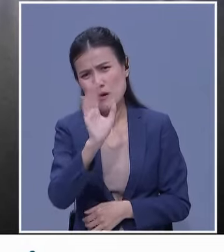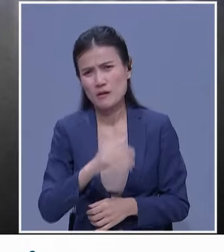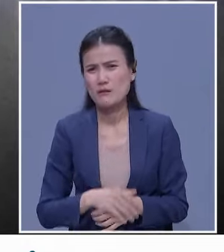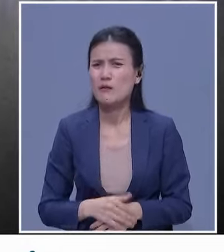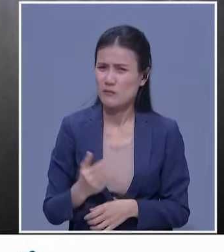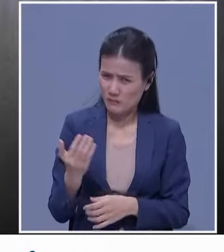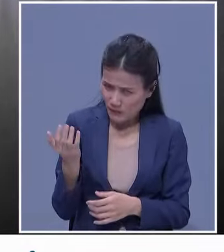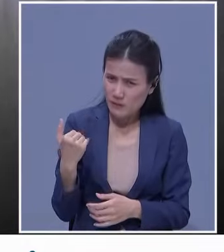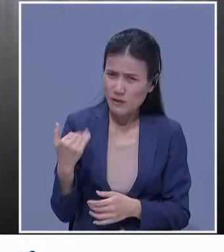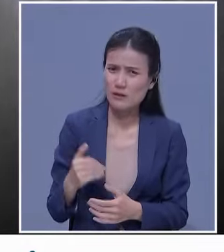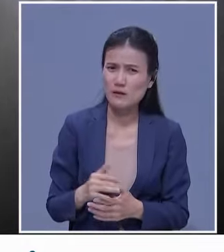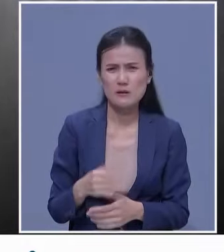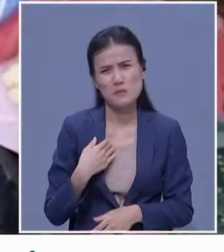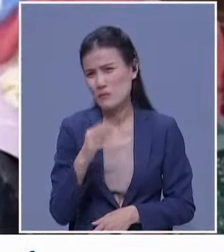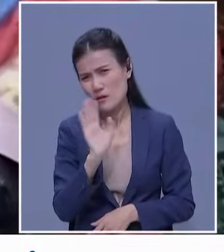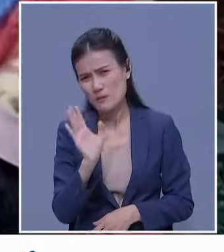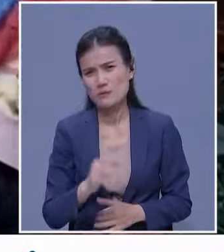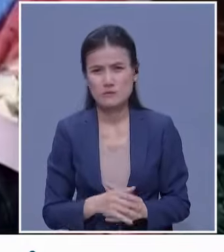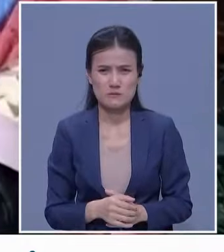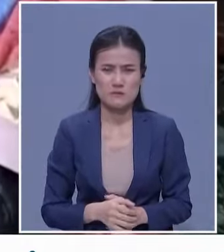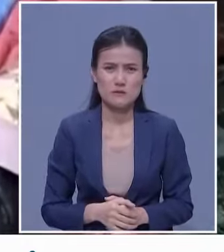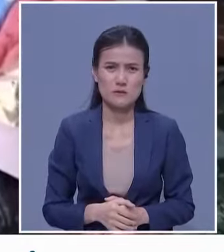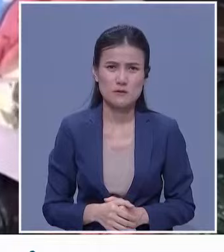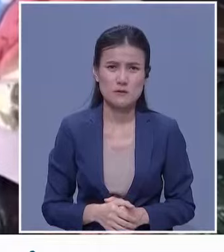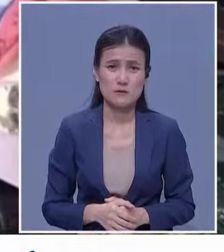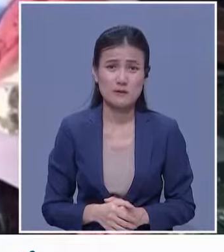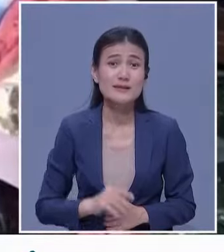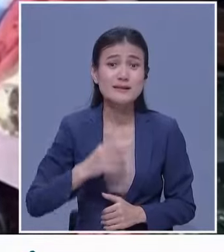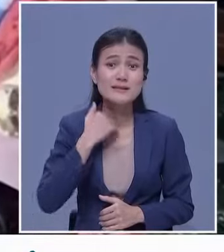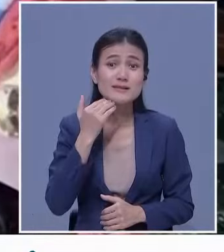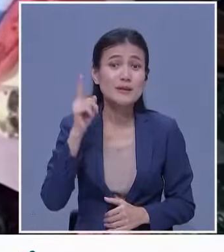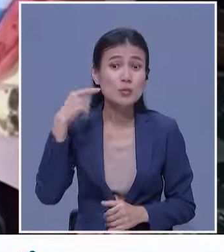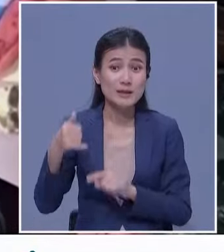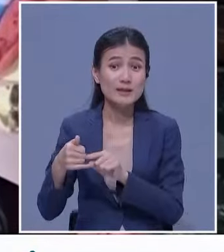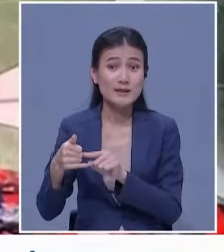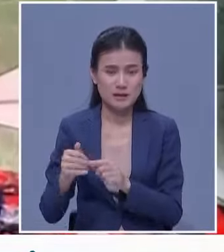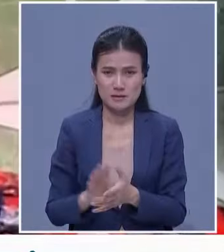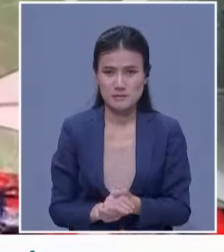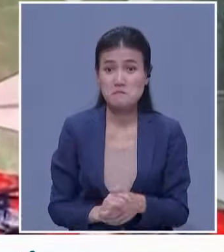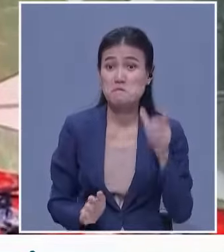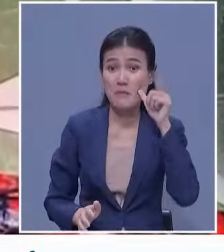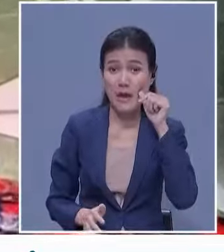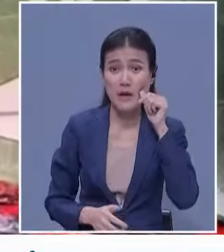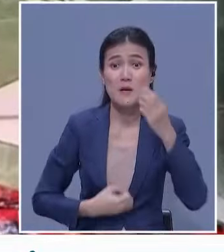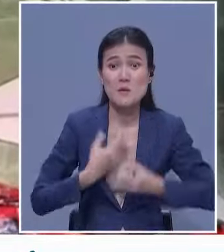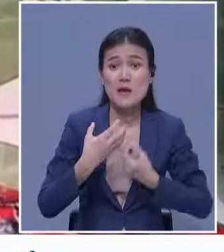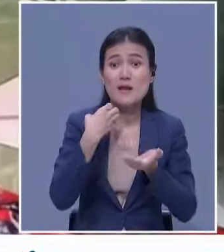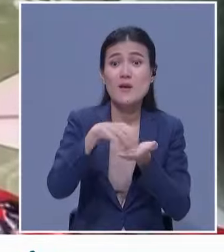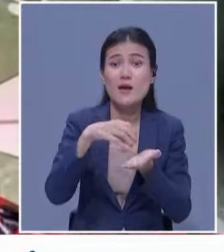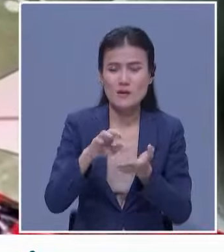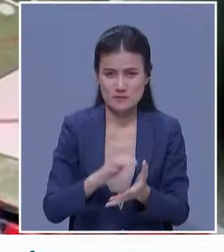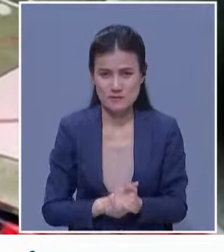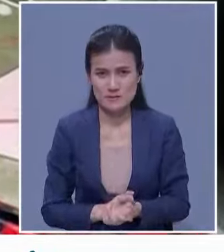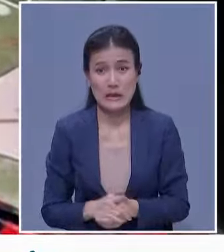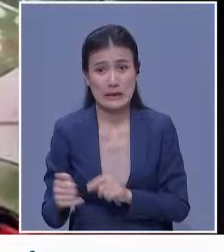อะ พี่ไม่ไป อ๋อในเสียงผู้ก่อเหตุนะคือแม่เป็นคนให้ข้อมูลว่าเจ้าตัวน่ะพูดว่าจะไปมอบตั